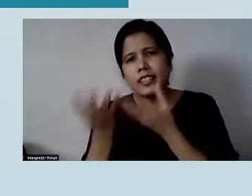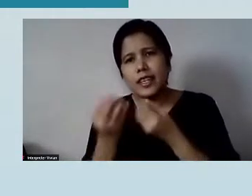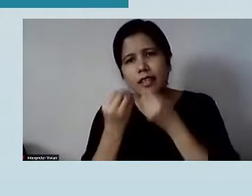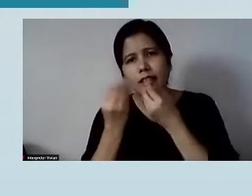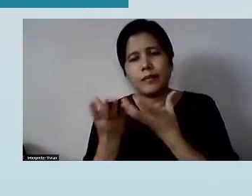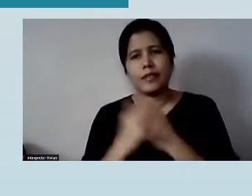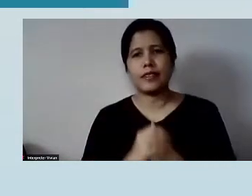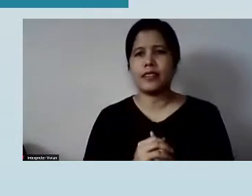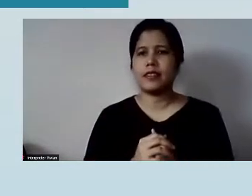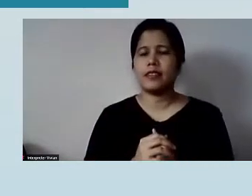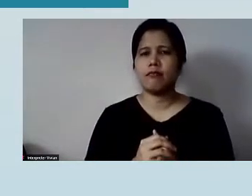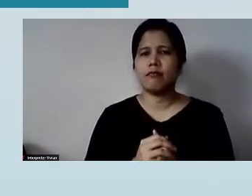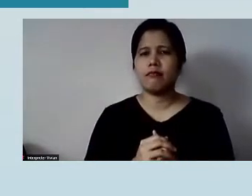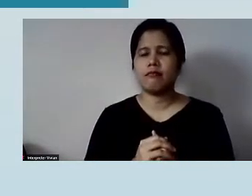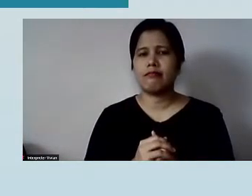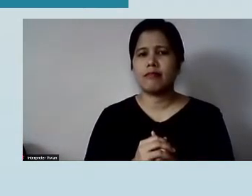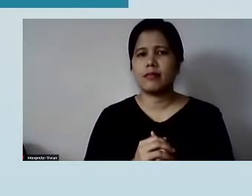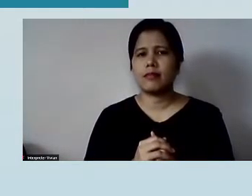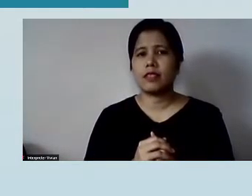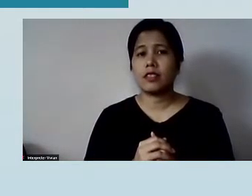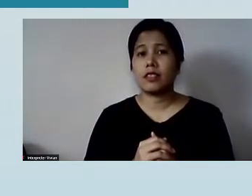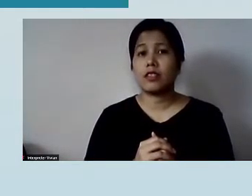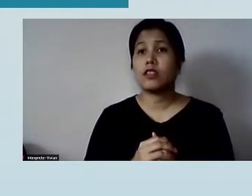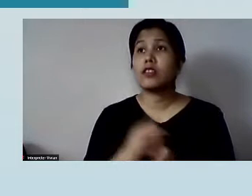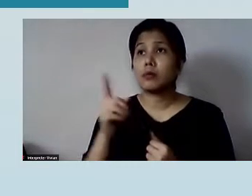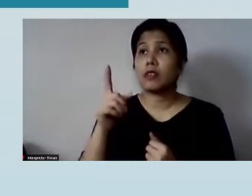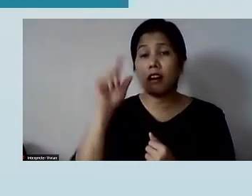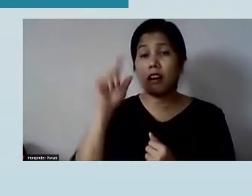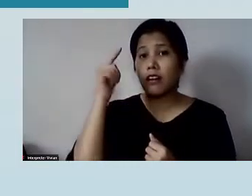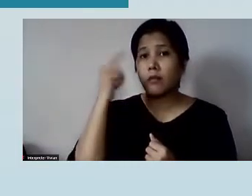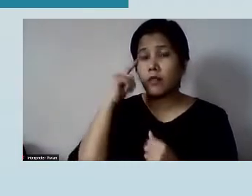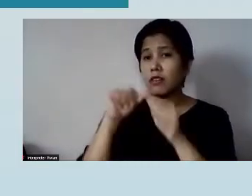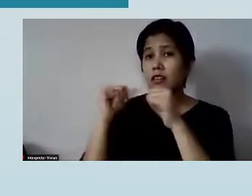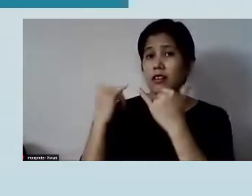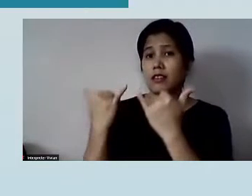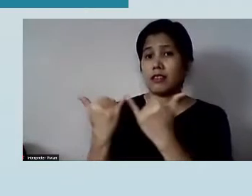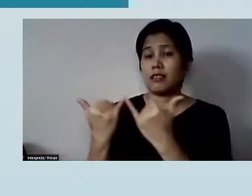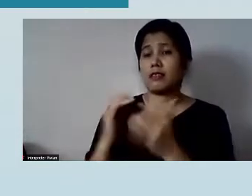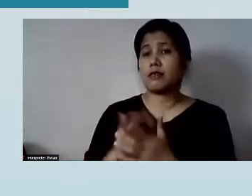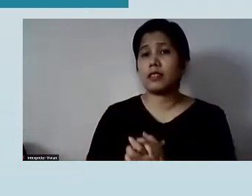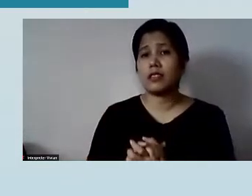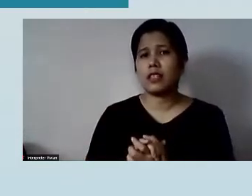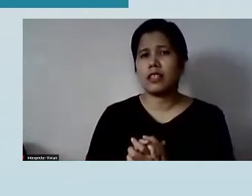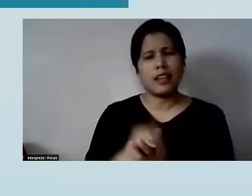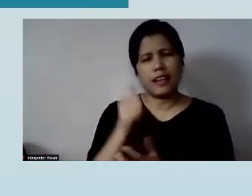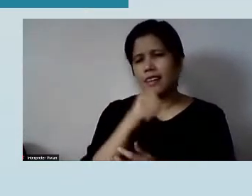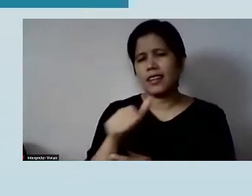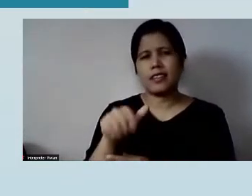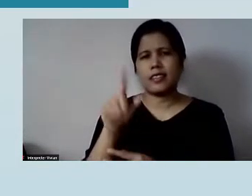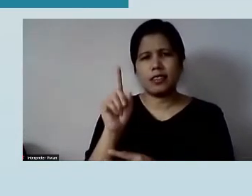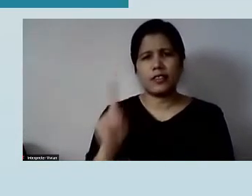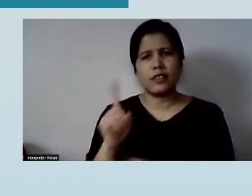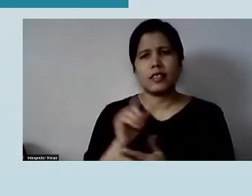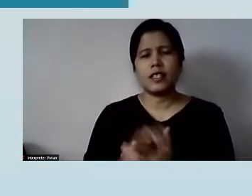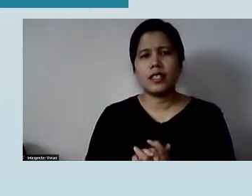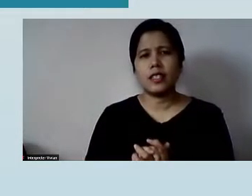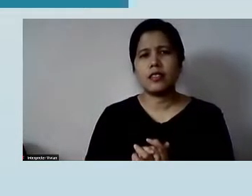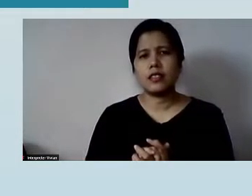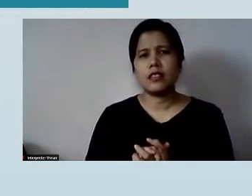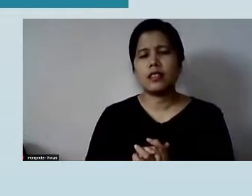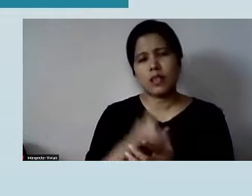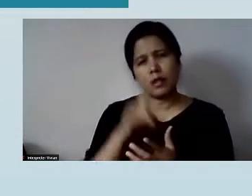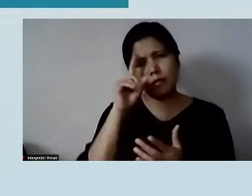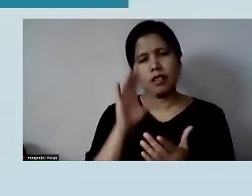mga hinaing doon sa mga kinauukulan na ahensya ng pamahalaan or anyone that they